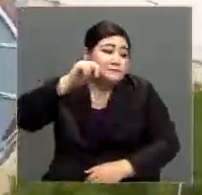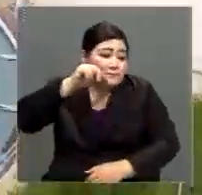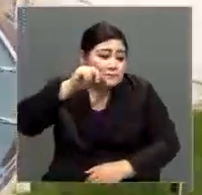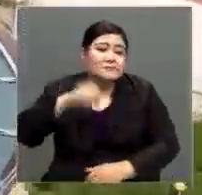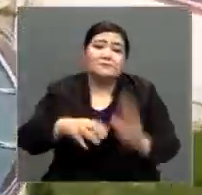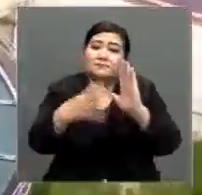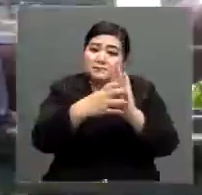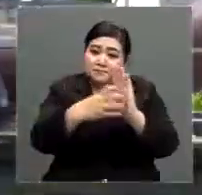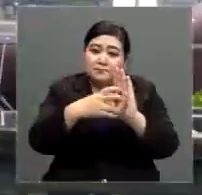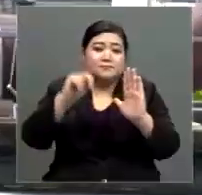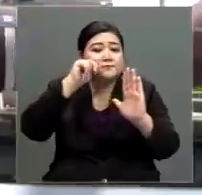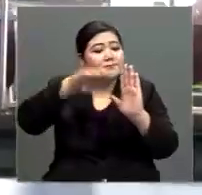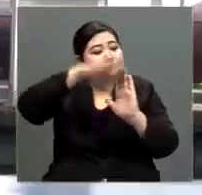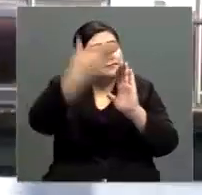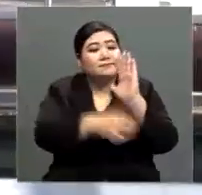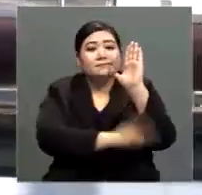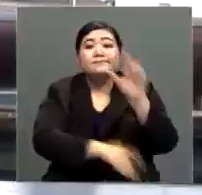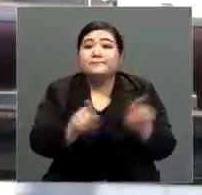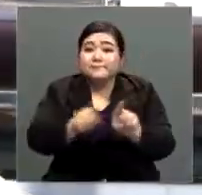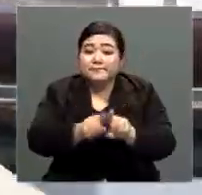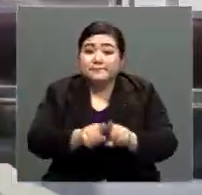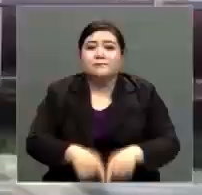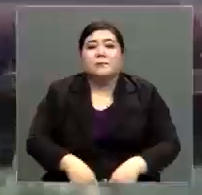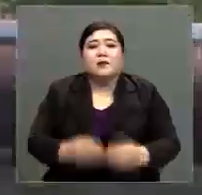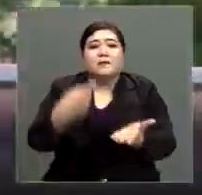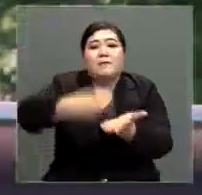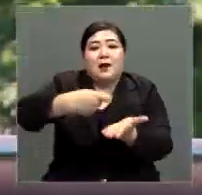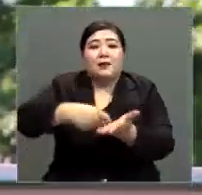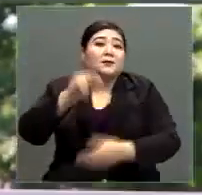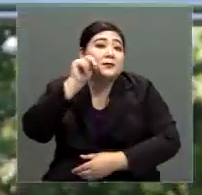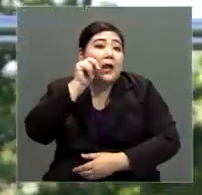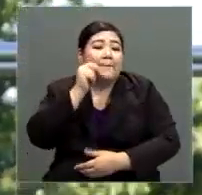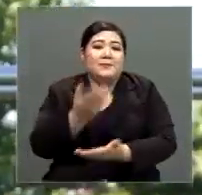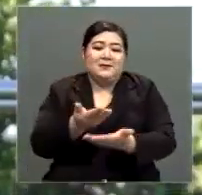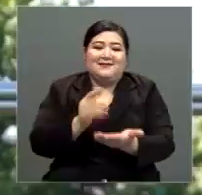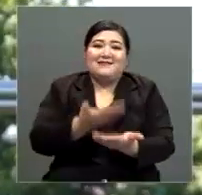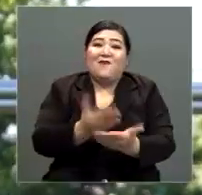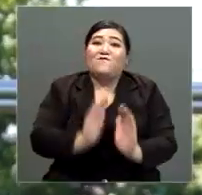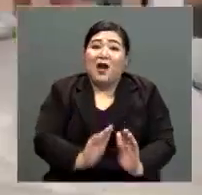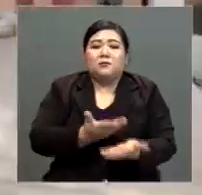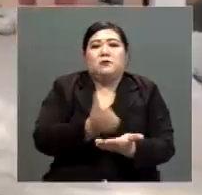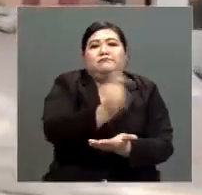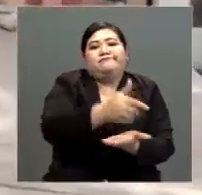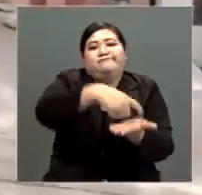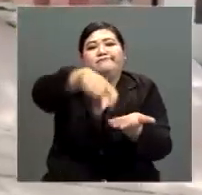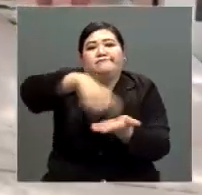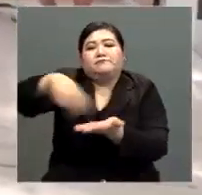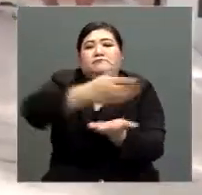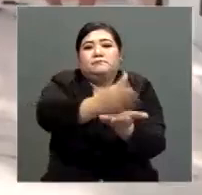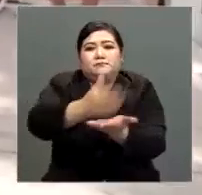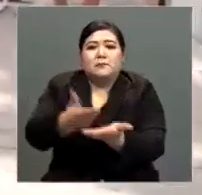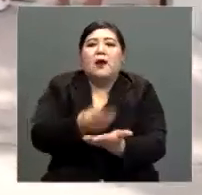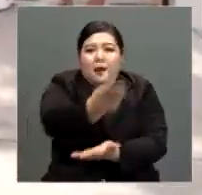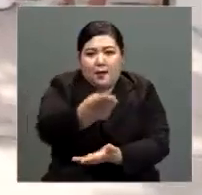งและการประปาส่วนภูมิภาคจะคืนเงินประกันการใช้น้ำให้กับผู้ใช้น้ำประเภทที่1แบบที่พักอาศัยซึ่งจำนว